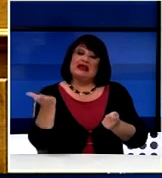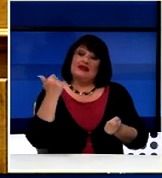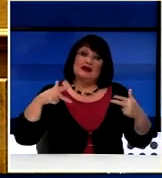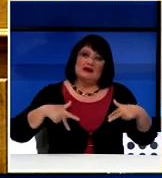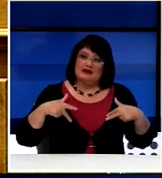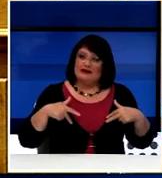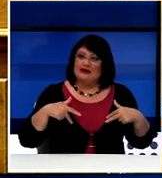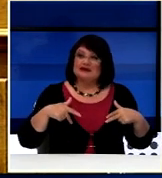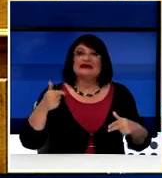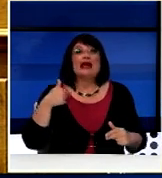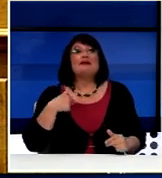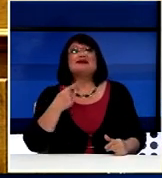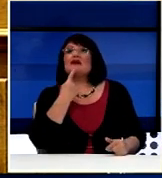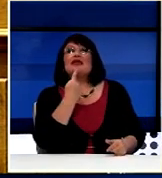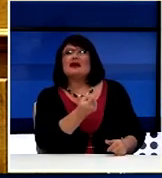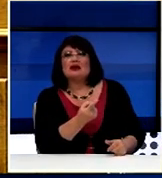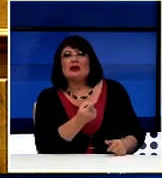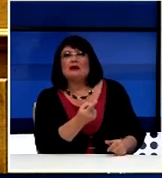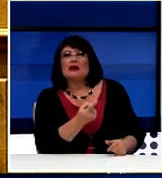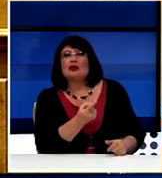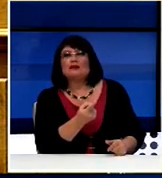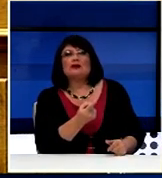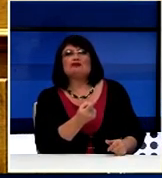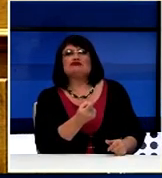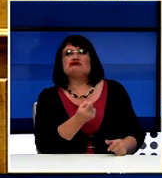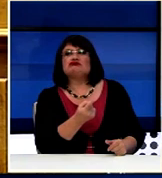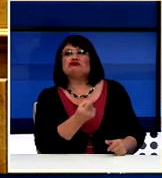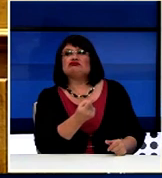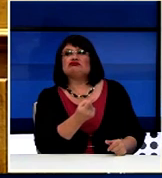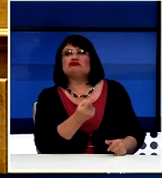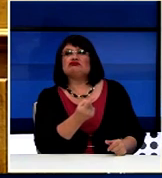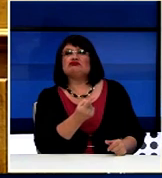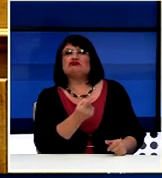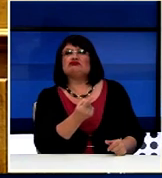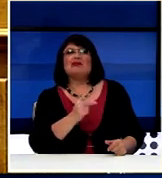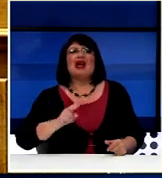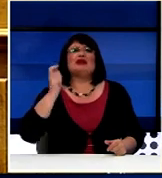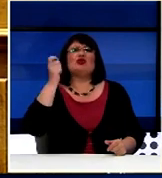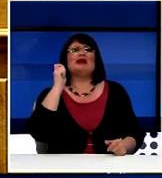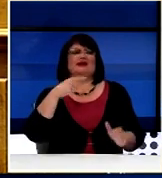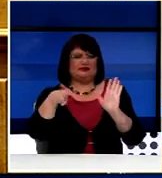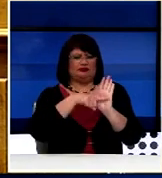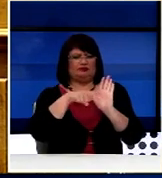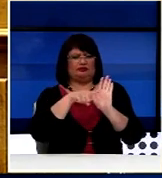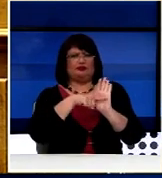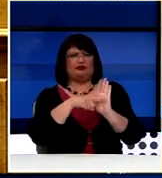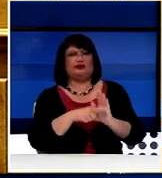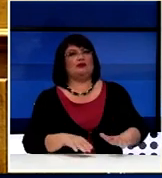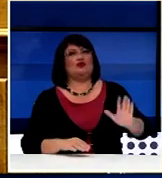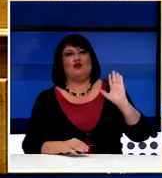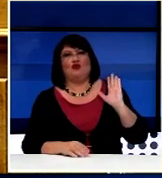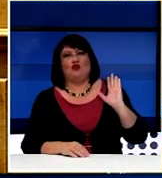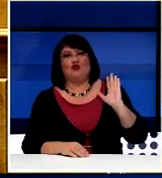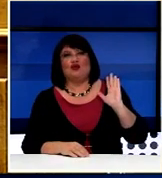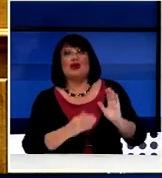δεν προχωρούμε σε μια στάση στήρας και ισοπεδωτικής αντιπολίτευσης. Δεν μπορούμε